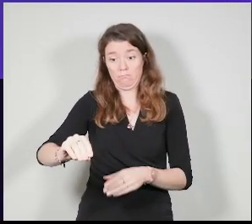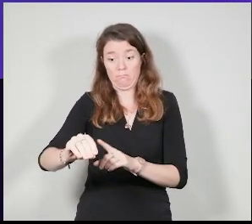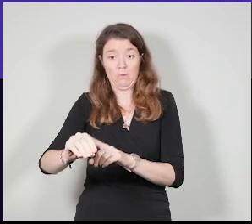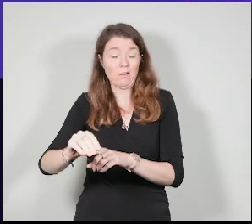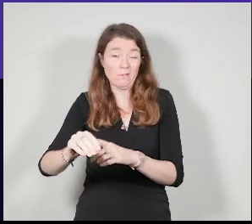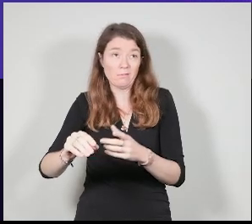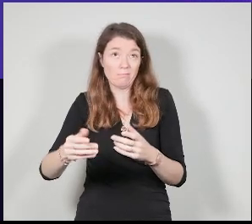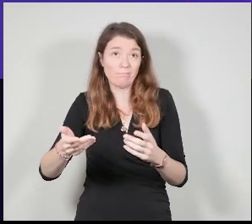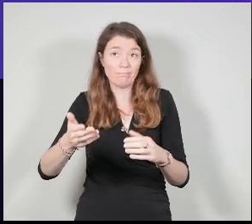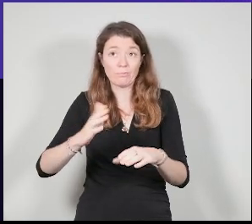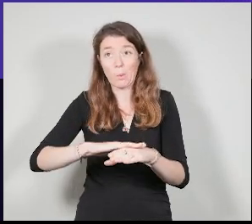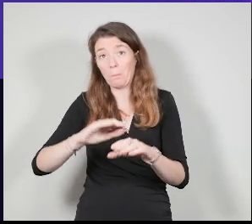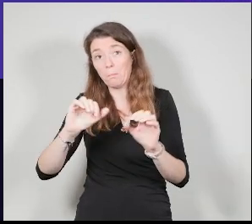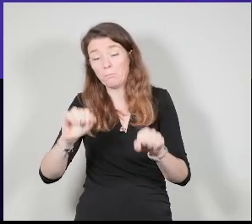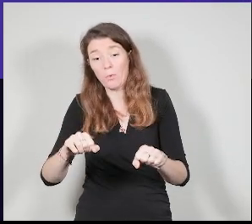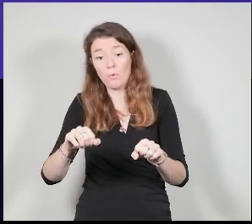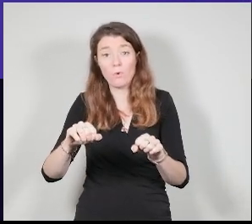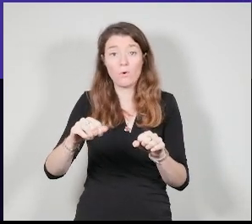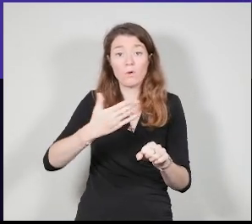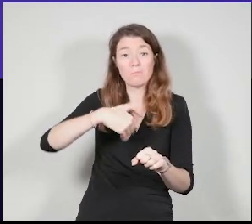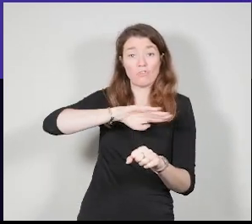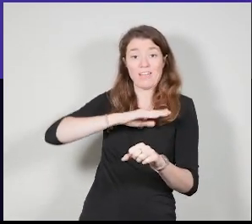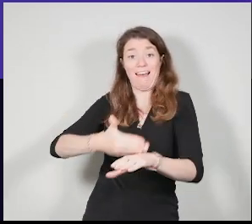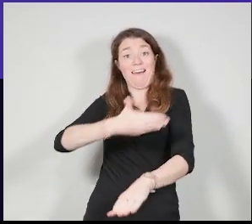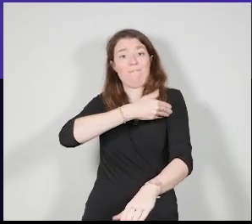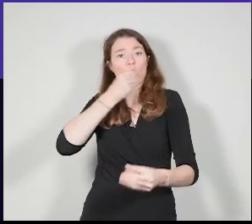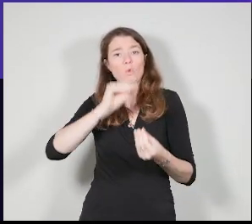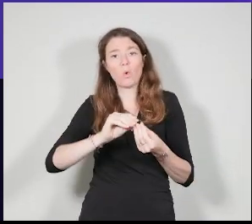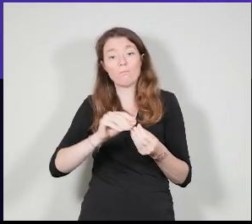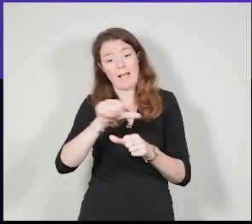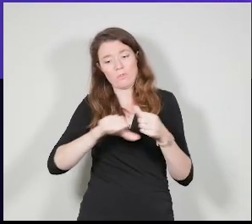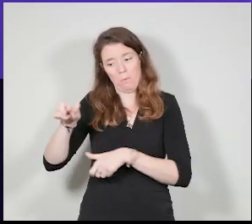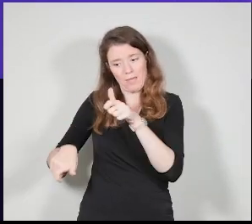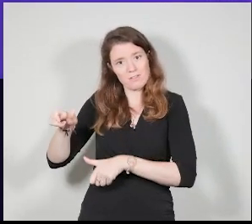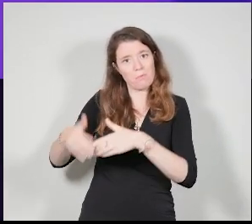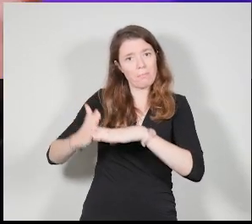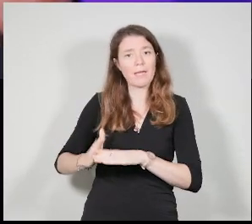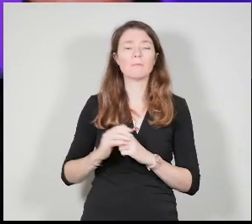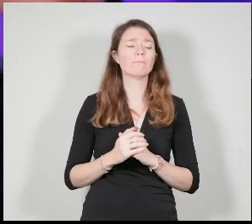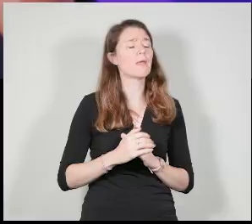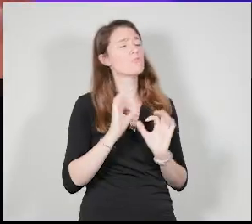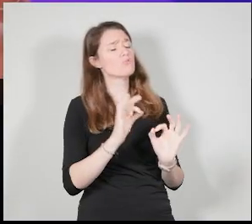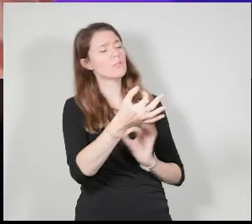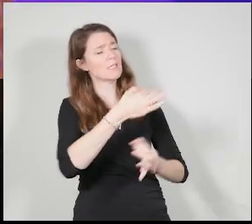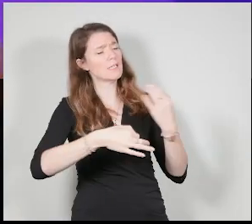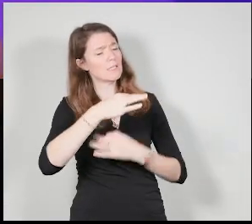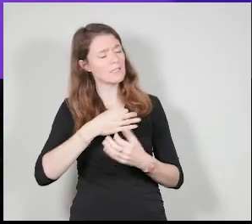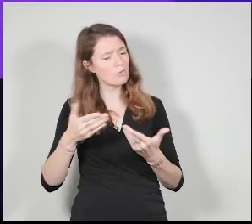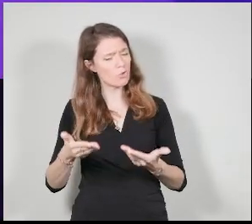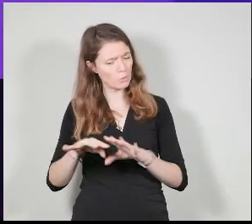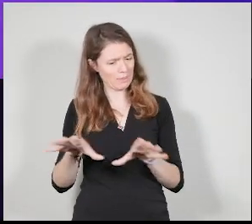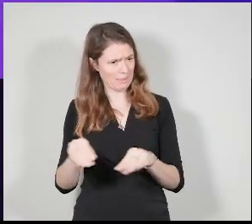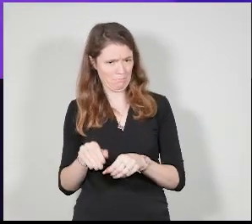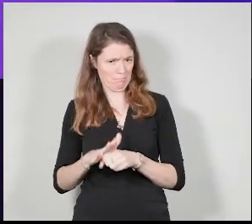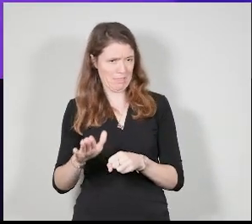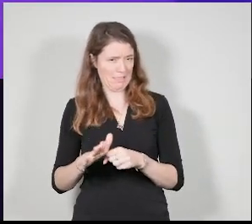dirais, être pris en charge en amont s'il y avait eu la ressource. Oui, vous dites que le capacitaire actuel dans sa tension consiste